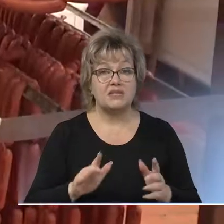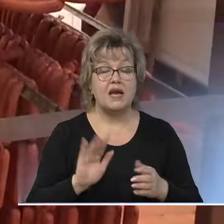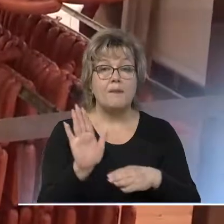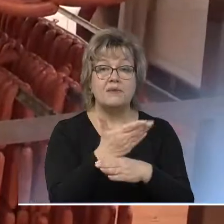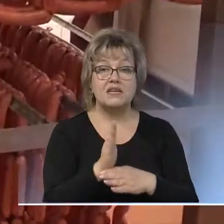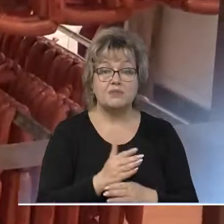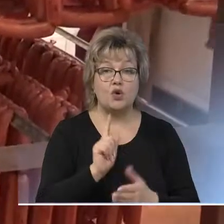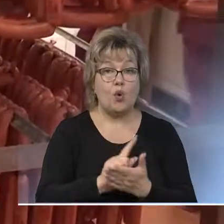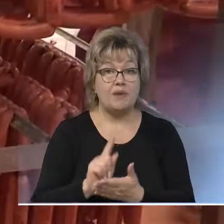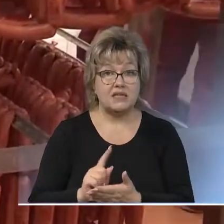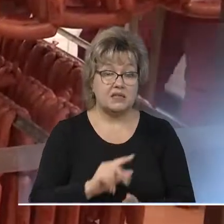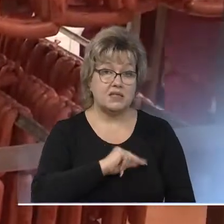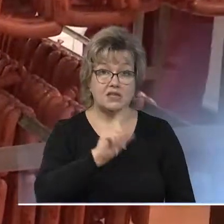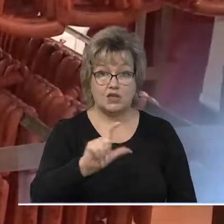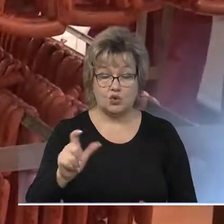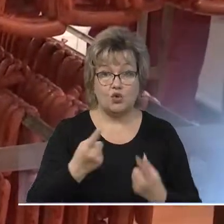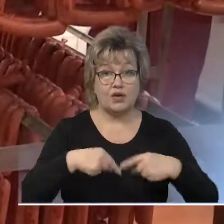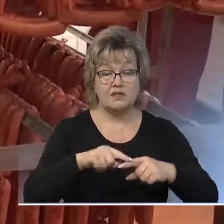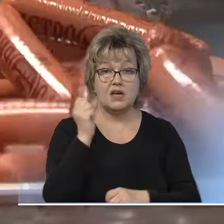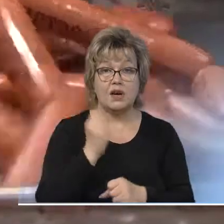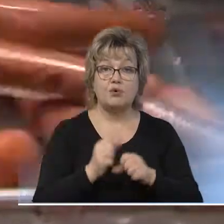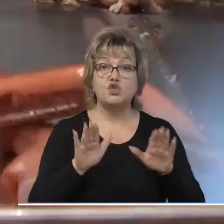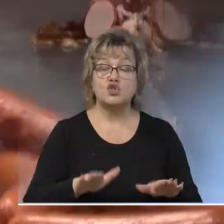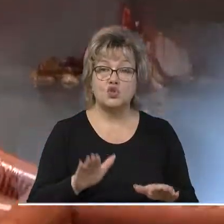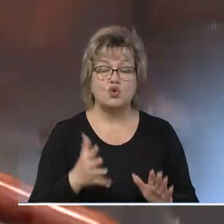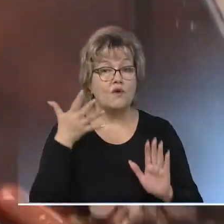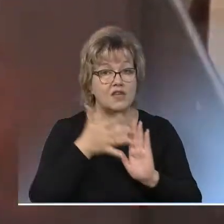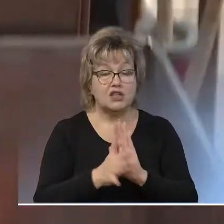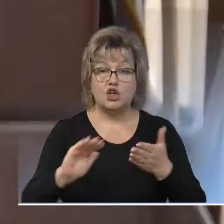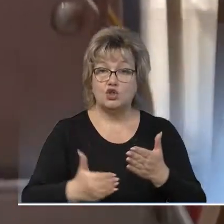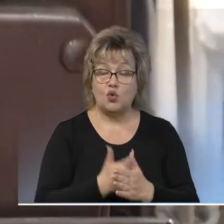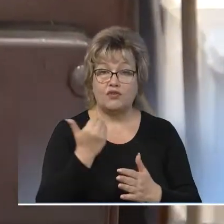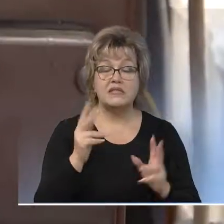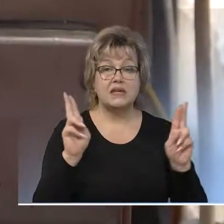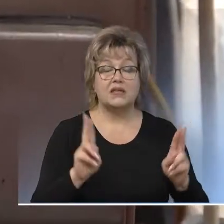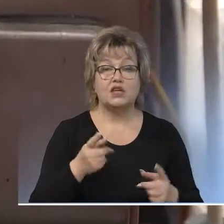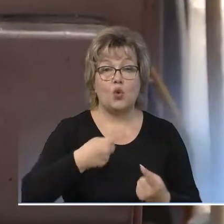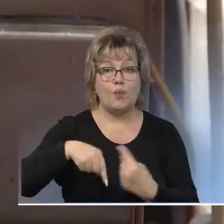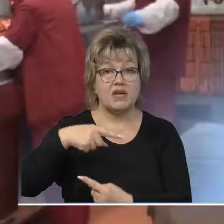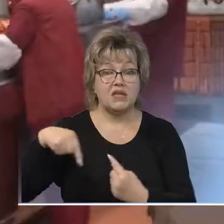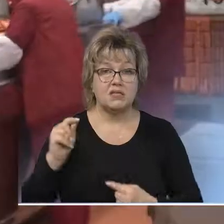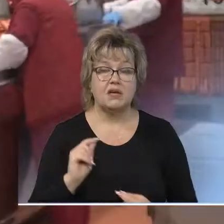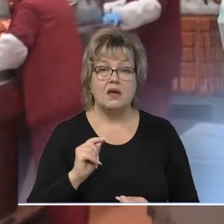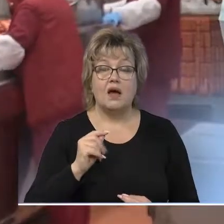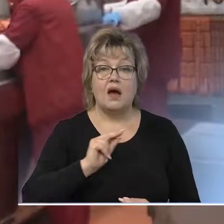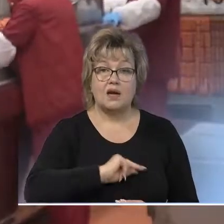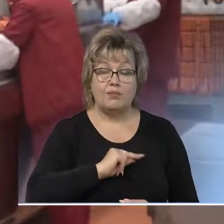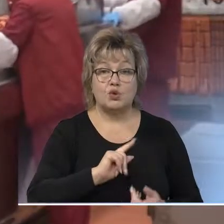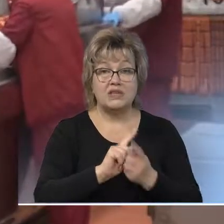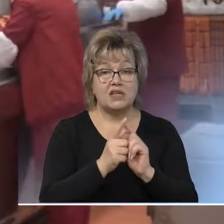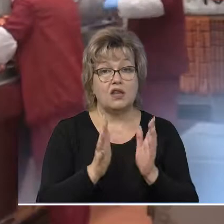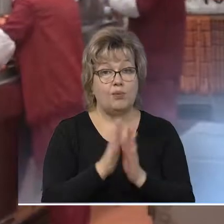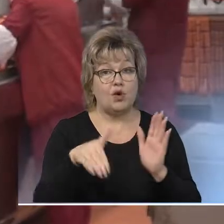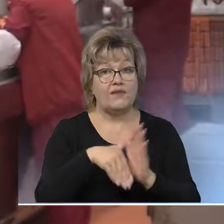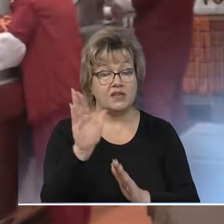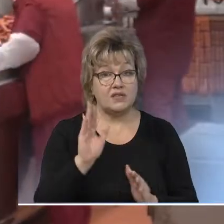места. Перераспределили обязанности сотрудников, организовали рабочие зоны, внедрили новые стандарты операций. Работа стала более